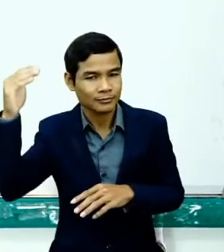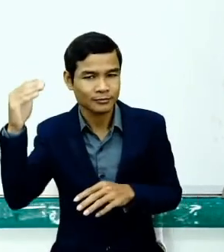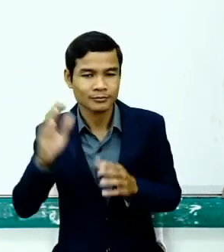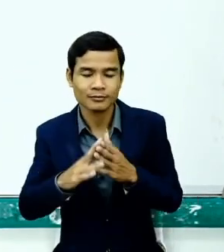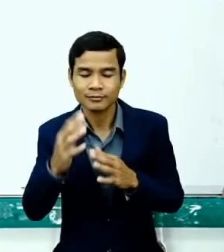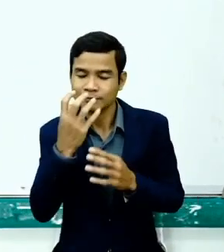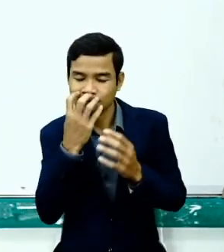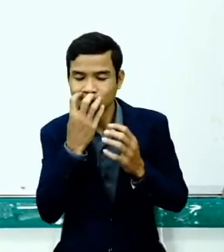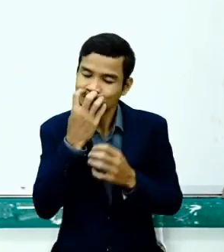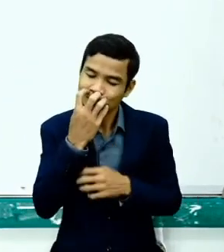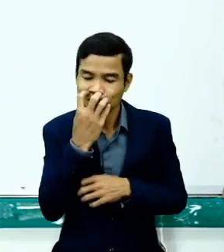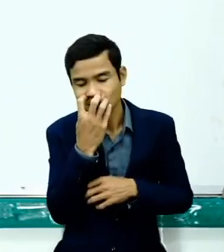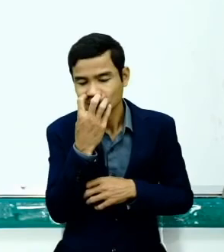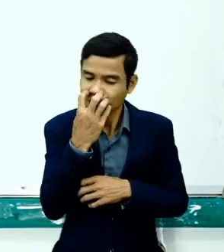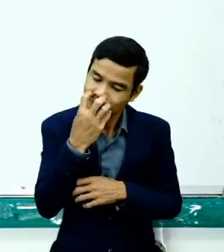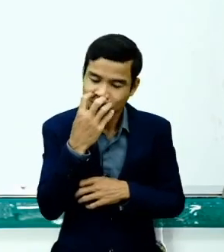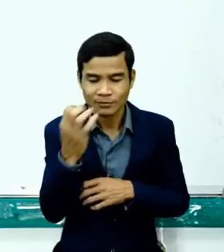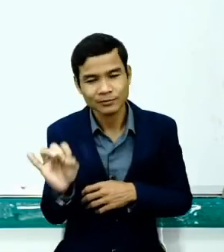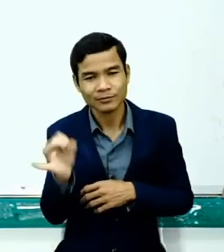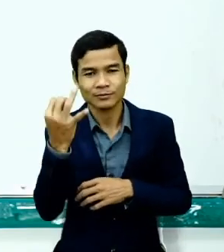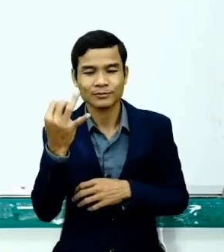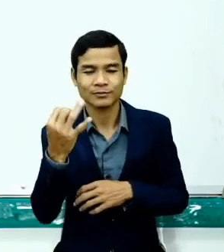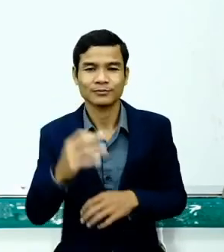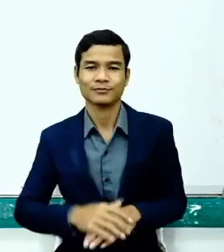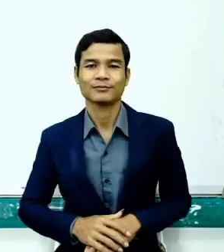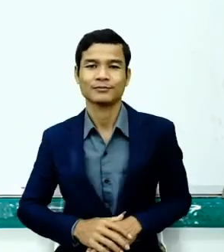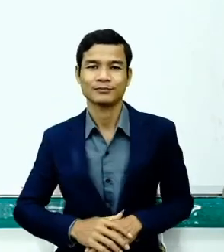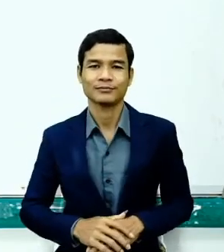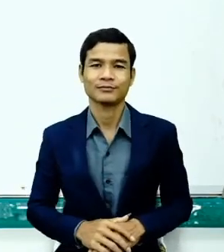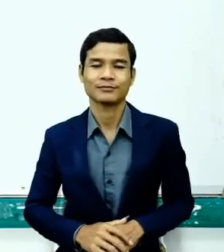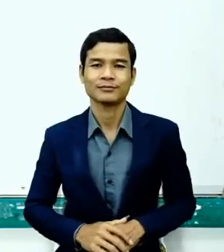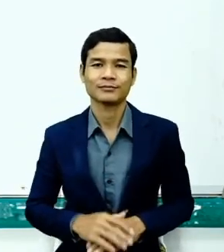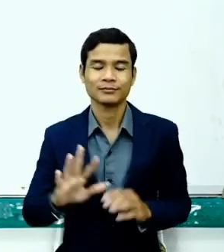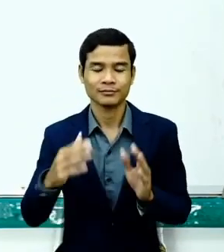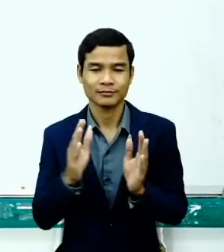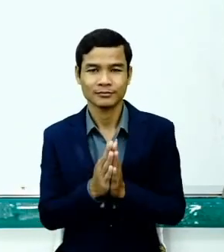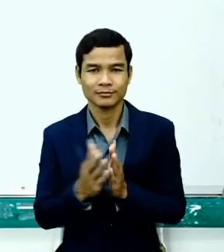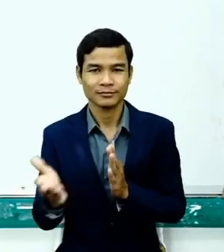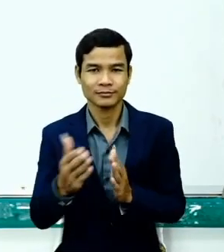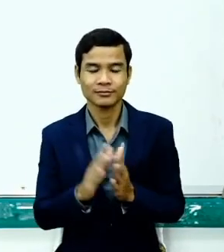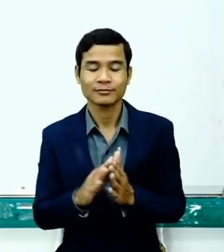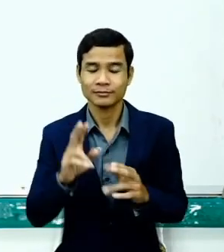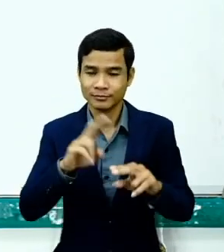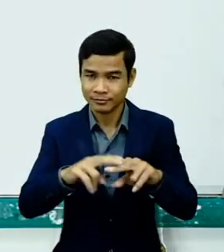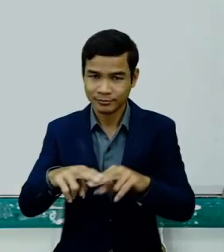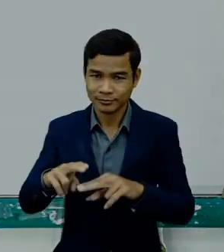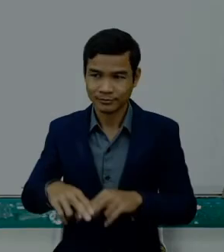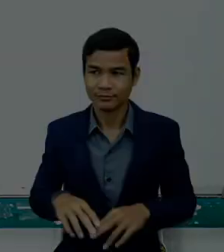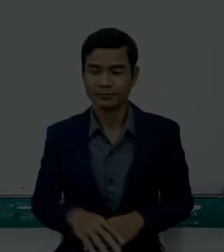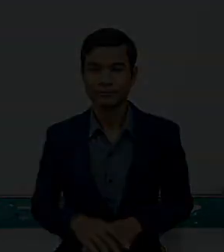អ៊ីចអូកអ៊ីចអូកឈ្នះគេចាអរគុណកូនគាត់ចា